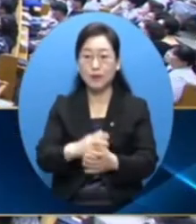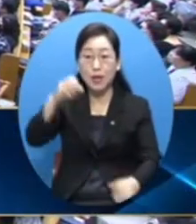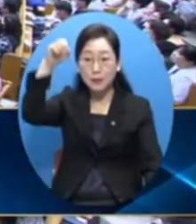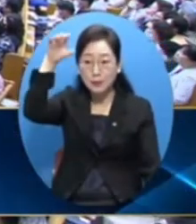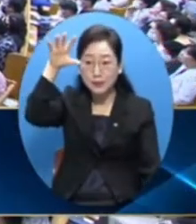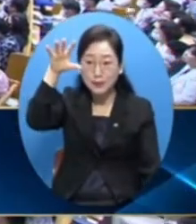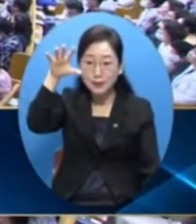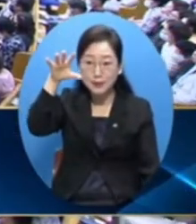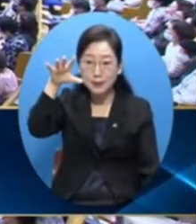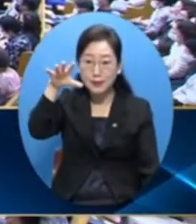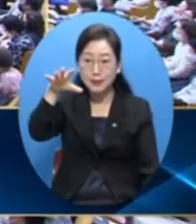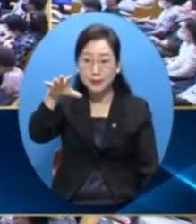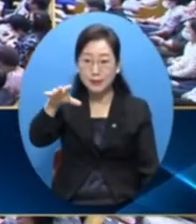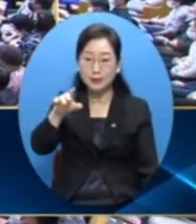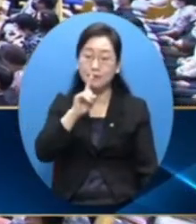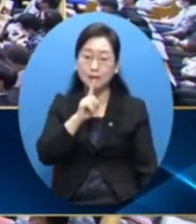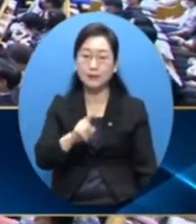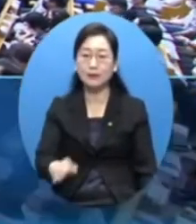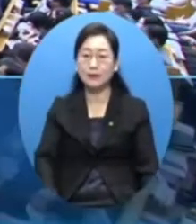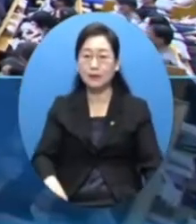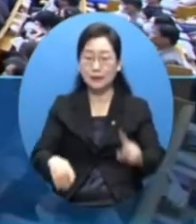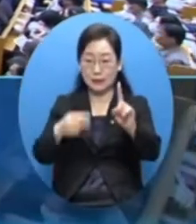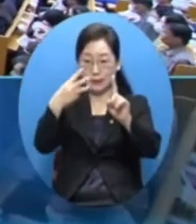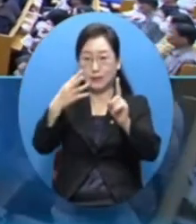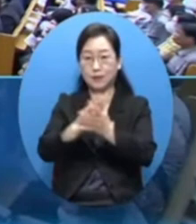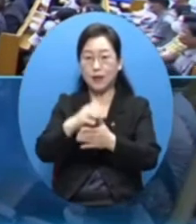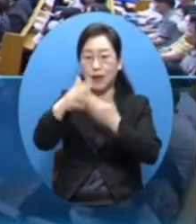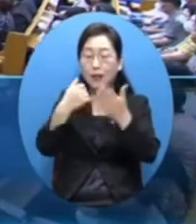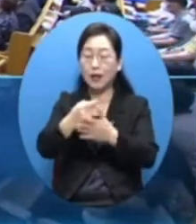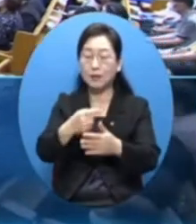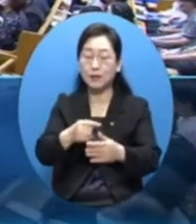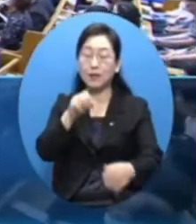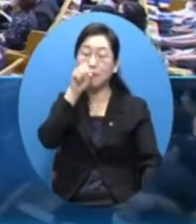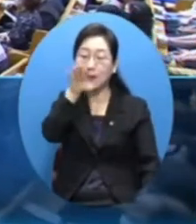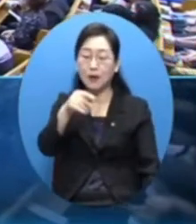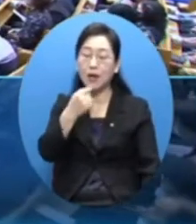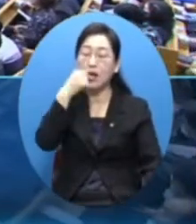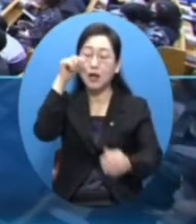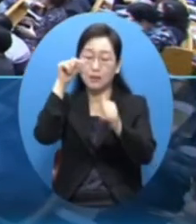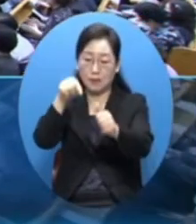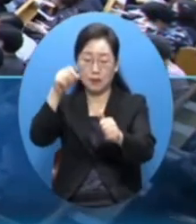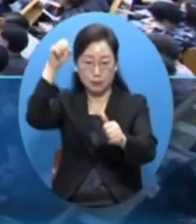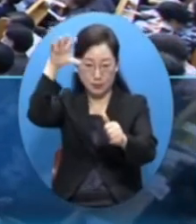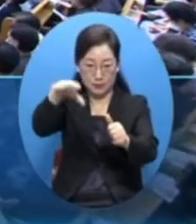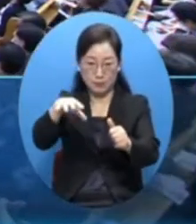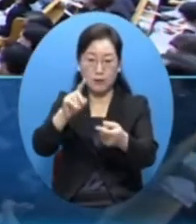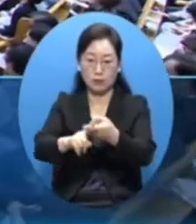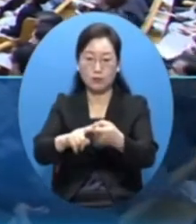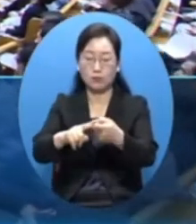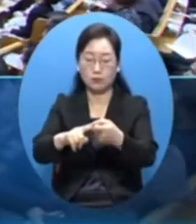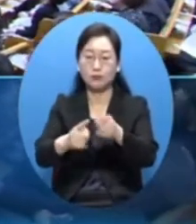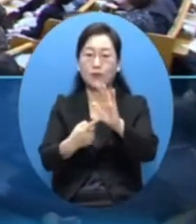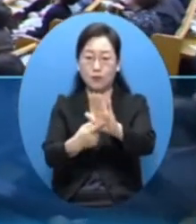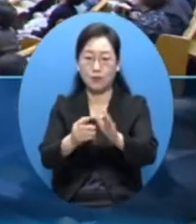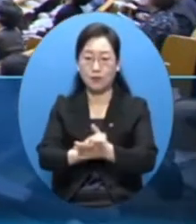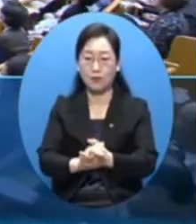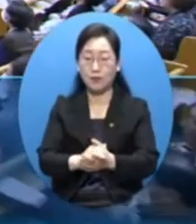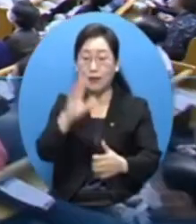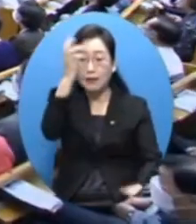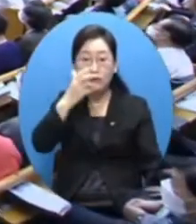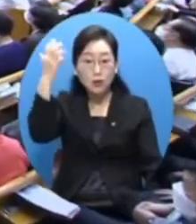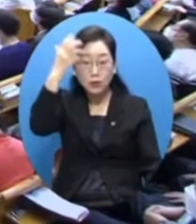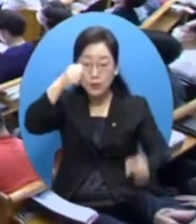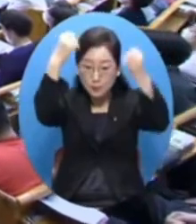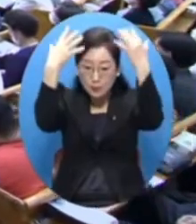있으라. 1장 3절입니다. 하나님 이르시되 빛이 있으라 하시니 빛이 있었고. 성령이 우리에게